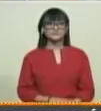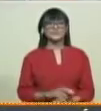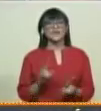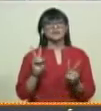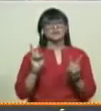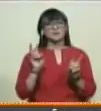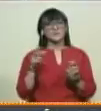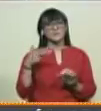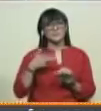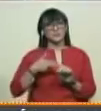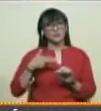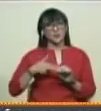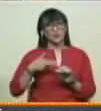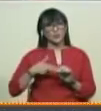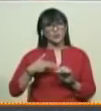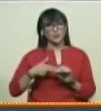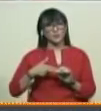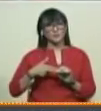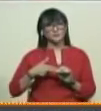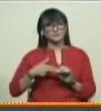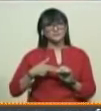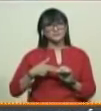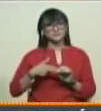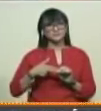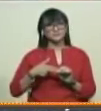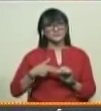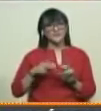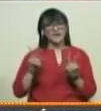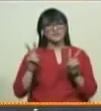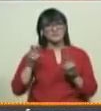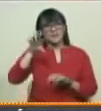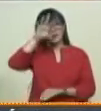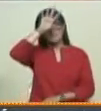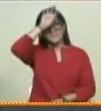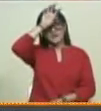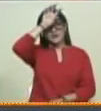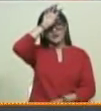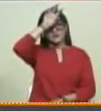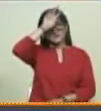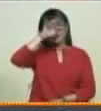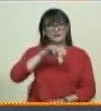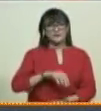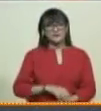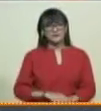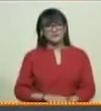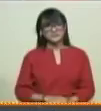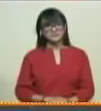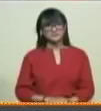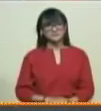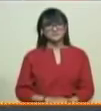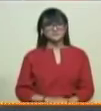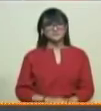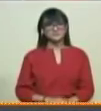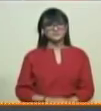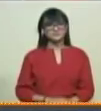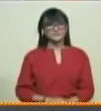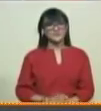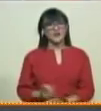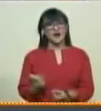petrolero, petrol sektörü, en el sector de minería, madencilik sektörü, en